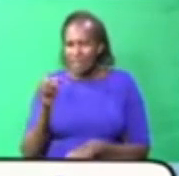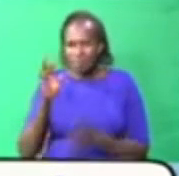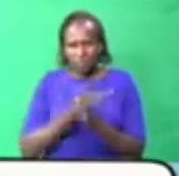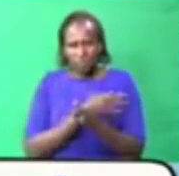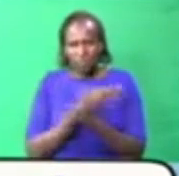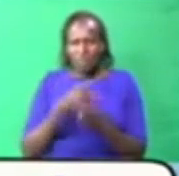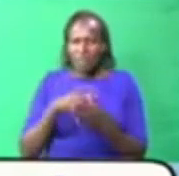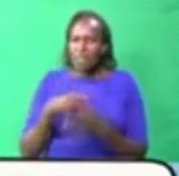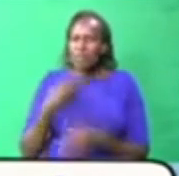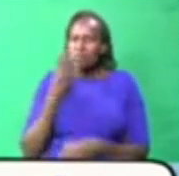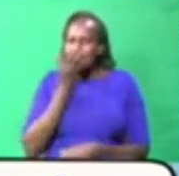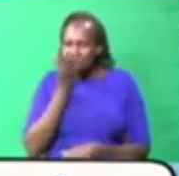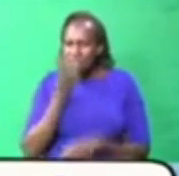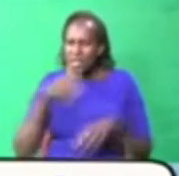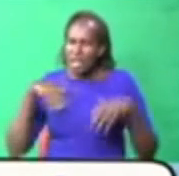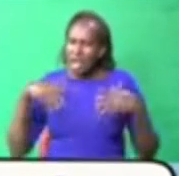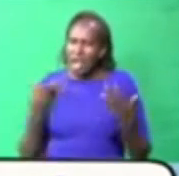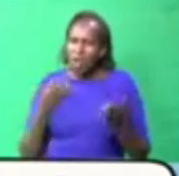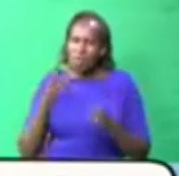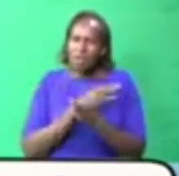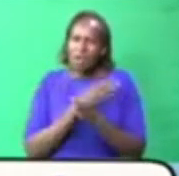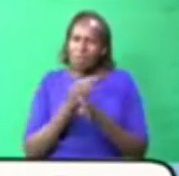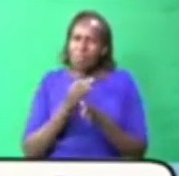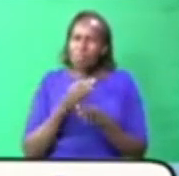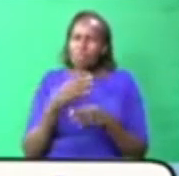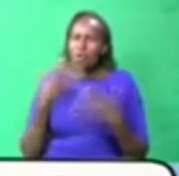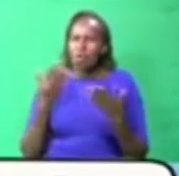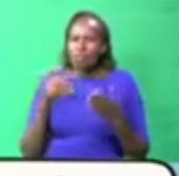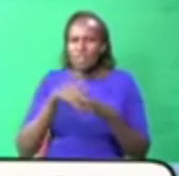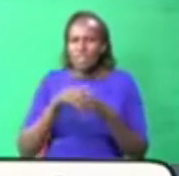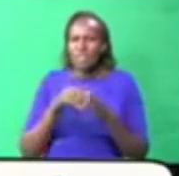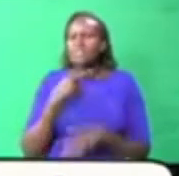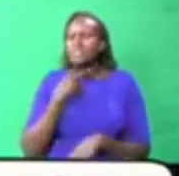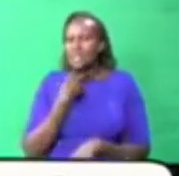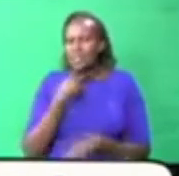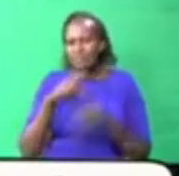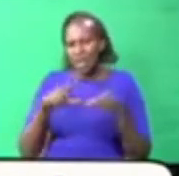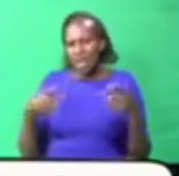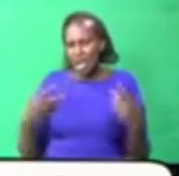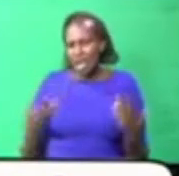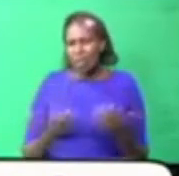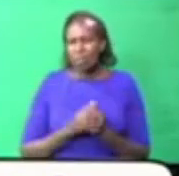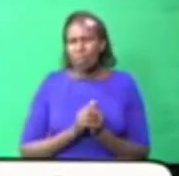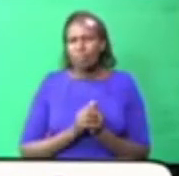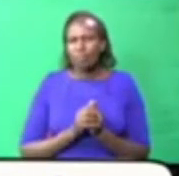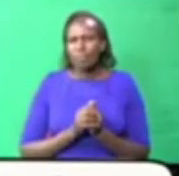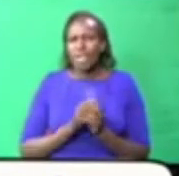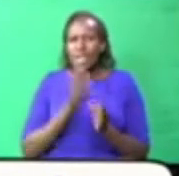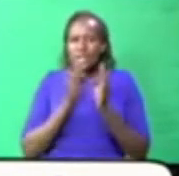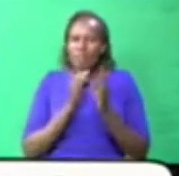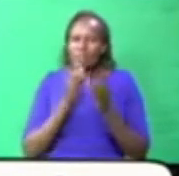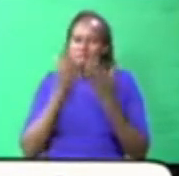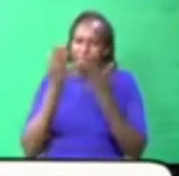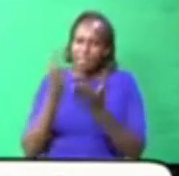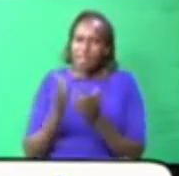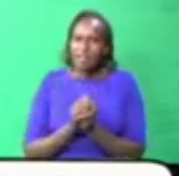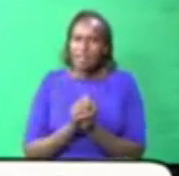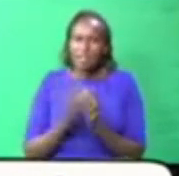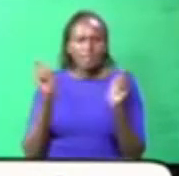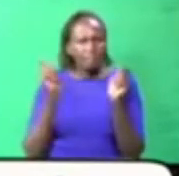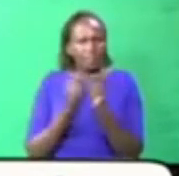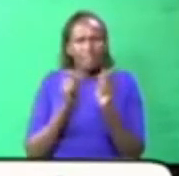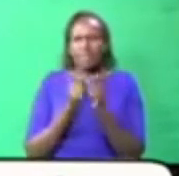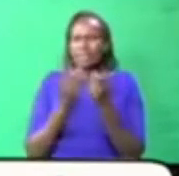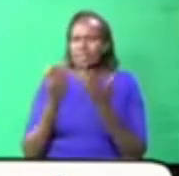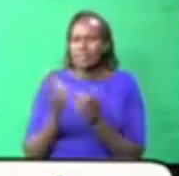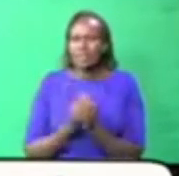tukawajibu, tunawezaje kuimba nyimbo za Zayuni katika nchi ya utumwa? Wakiwa mahali pale, palikuwa ni mahali pa uchungu. So